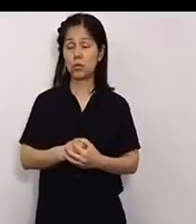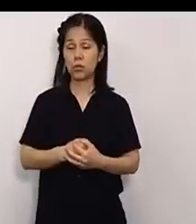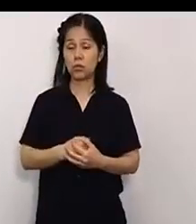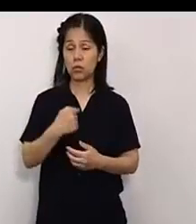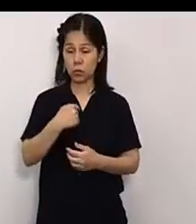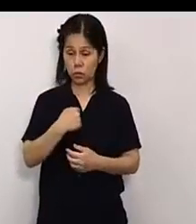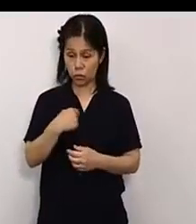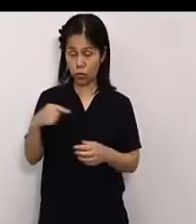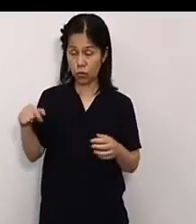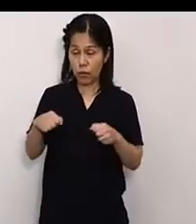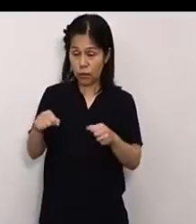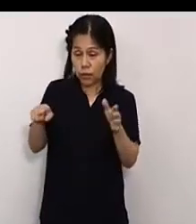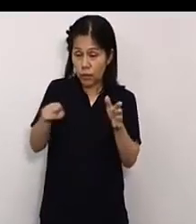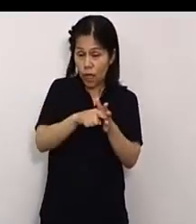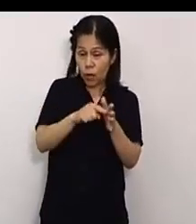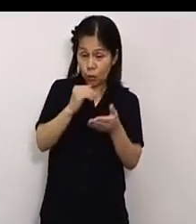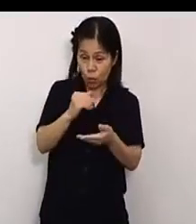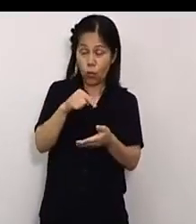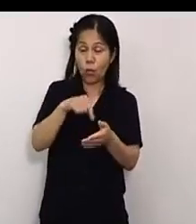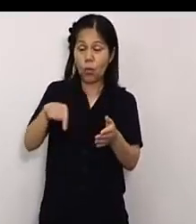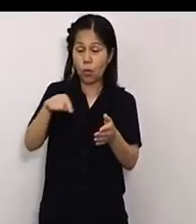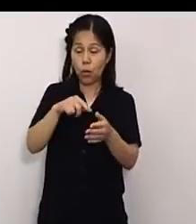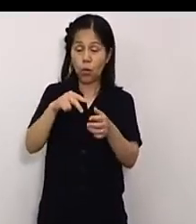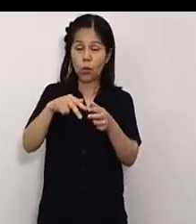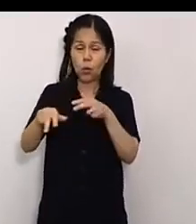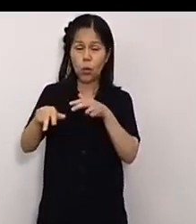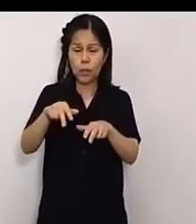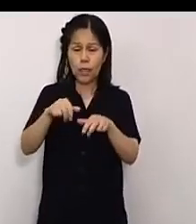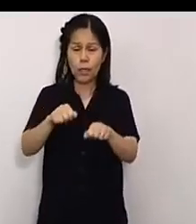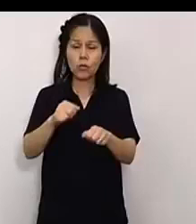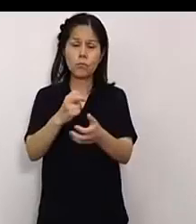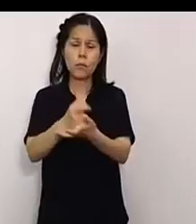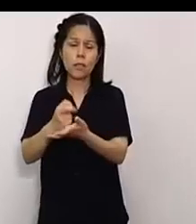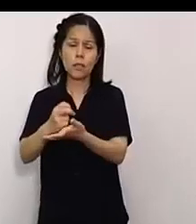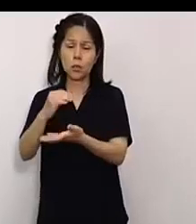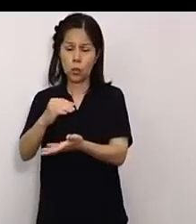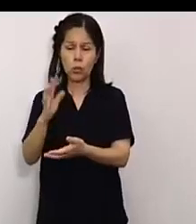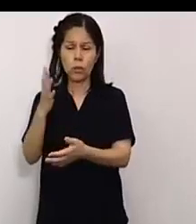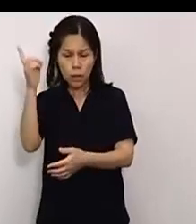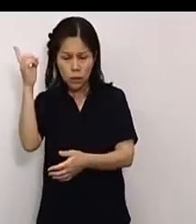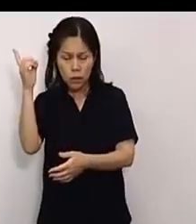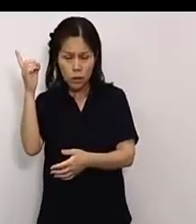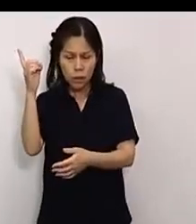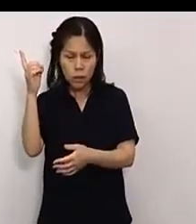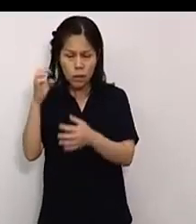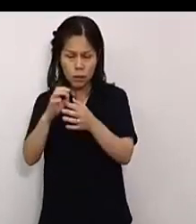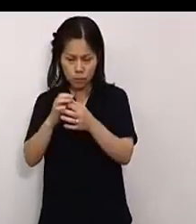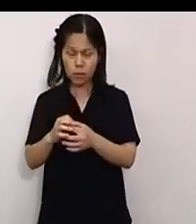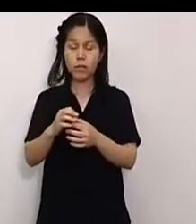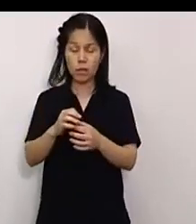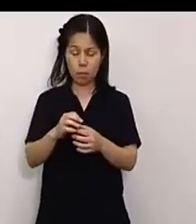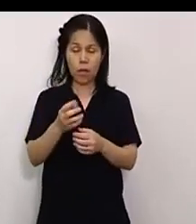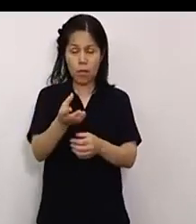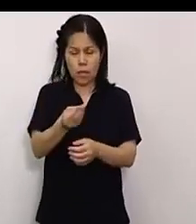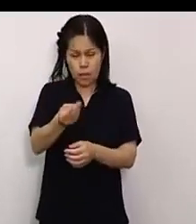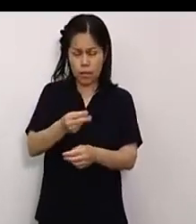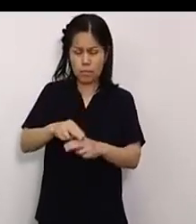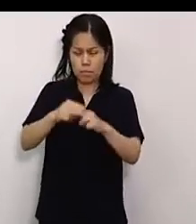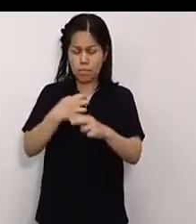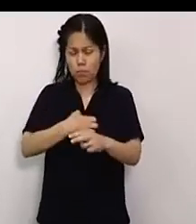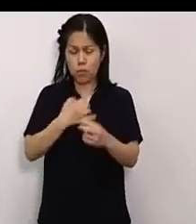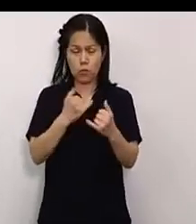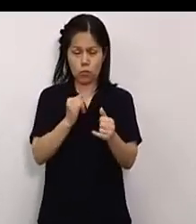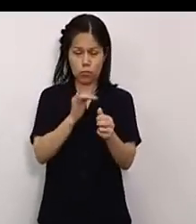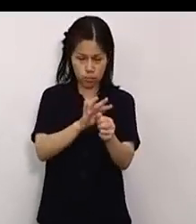あ、私がやってきたことはほとんど行政がやるべきことをやらないから、多重債務者の支援をやったり、それ